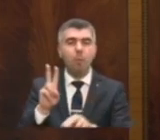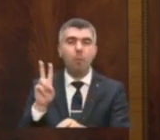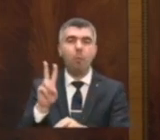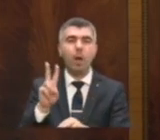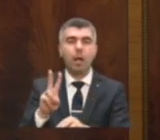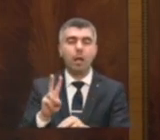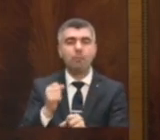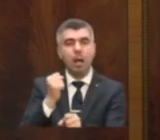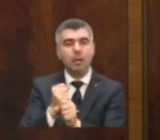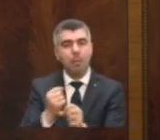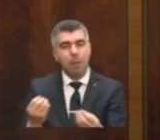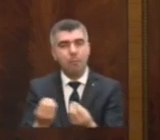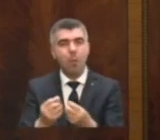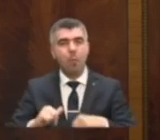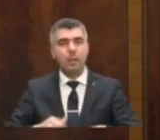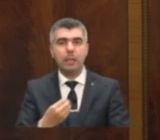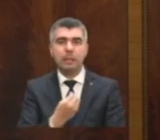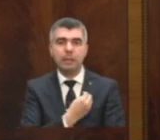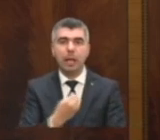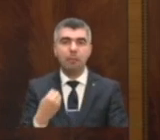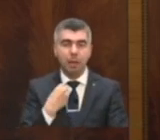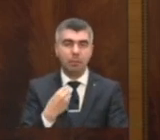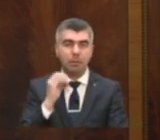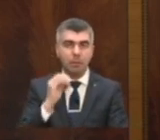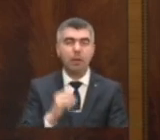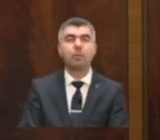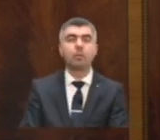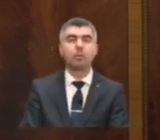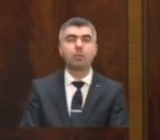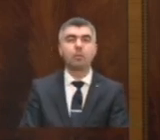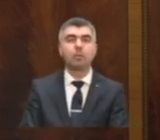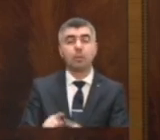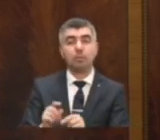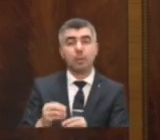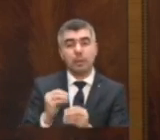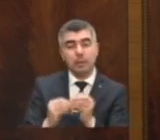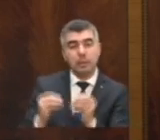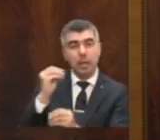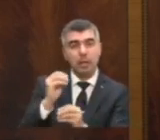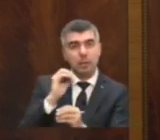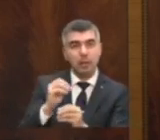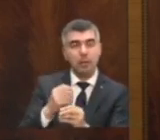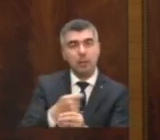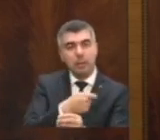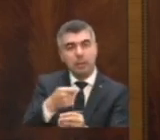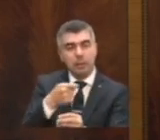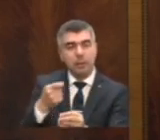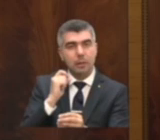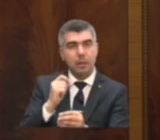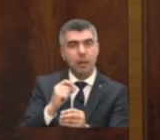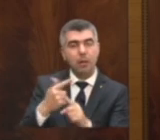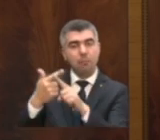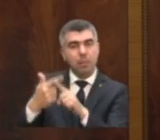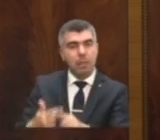الصحة، والذي سيساهم في تحسين جودة التغذية خاصة بعد رفع من القيمة التقديرية للمنحة